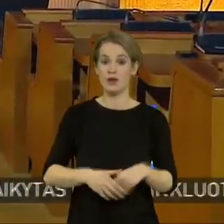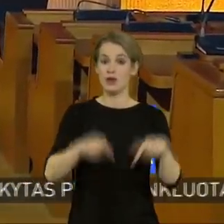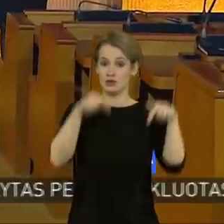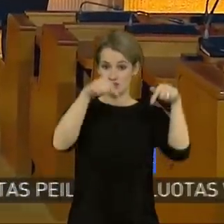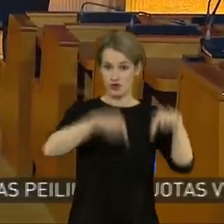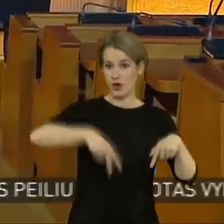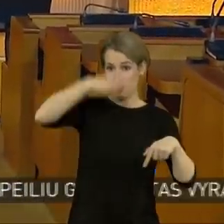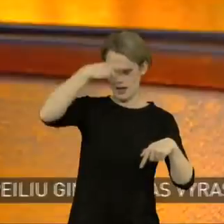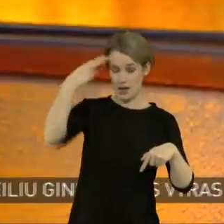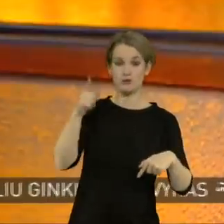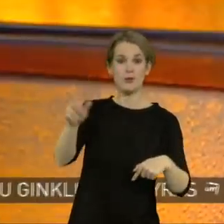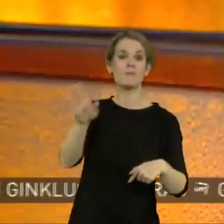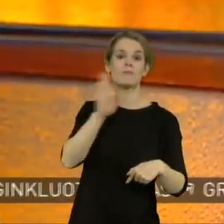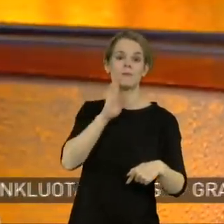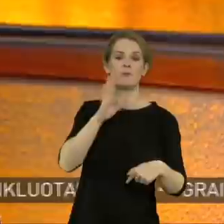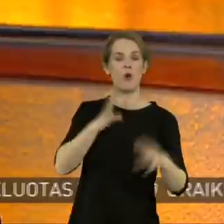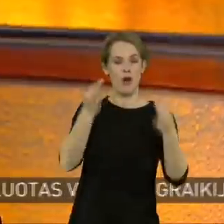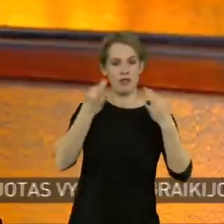laisvės premija.